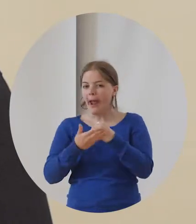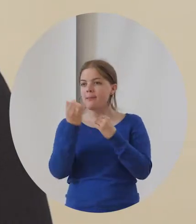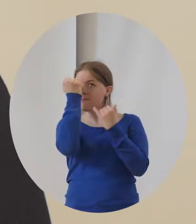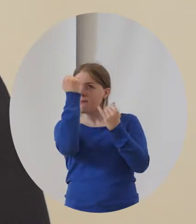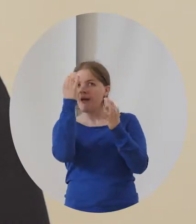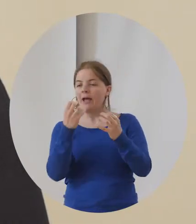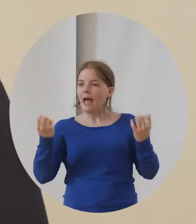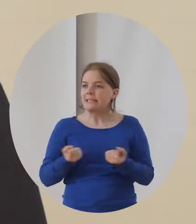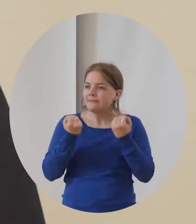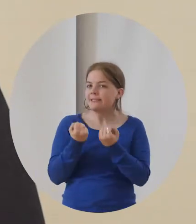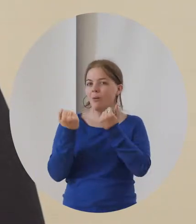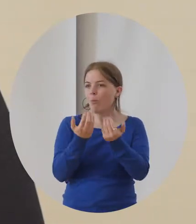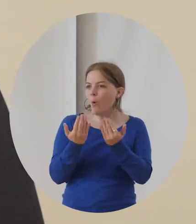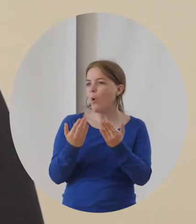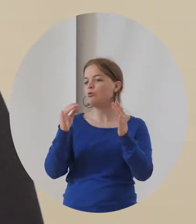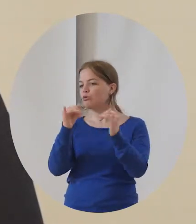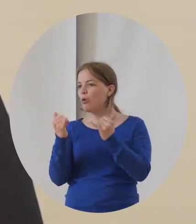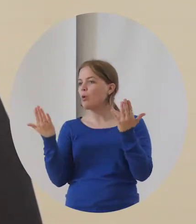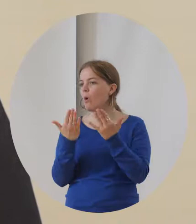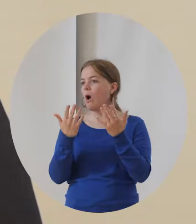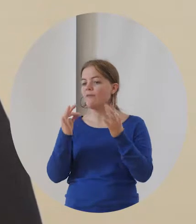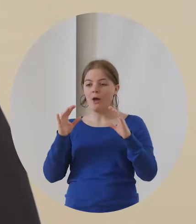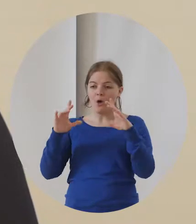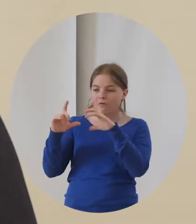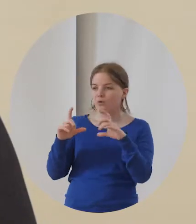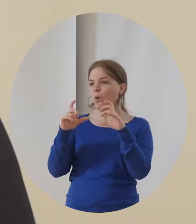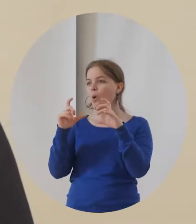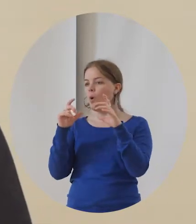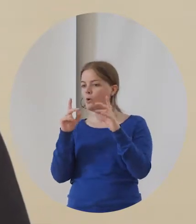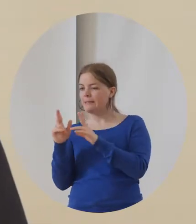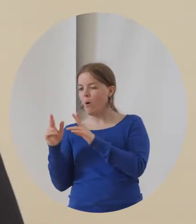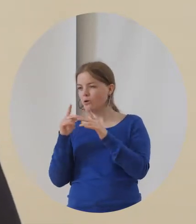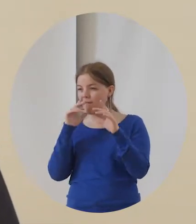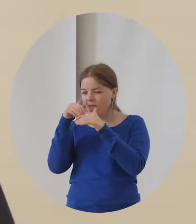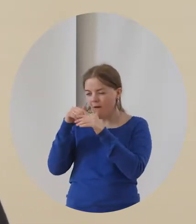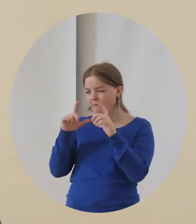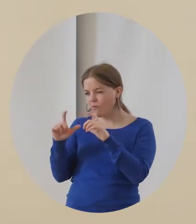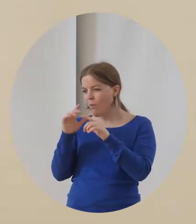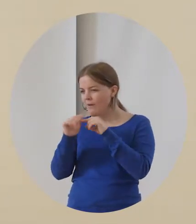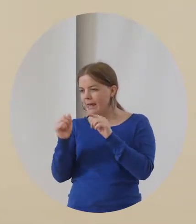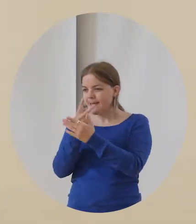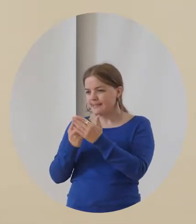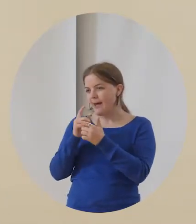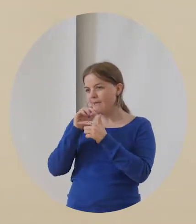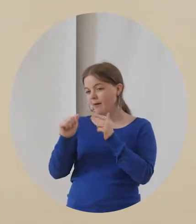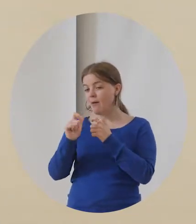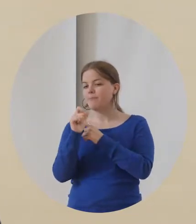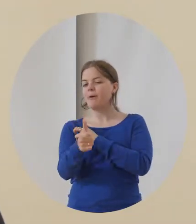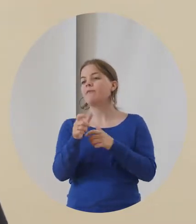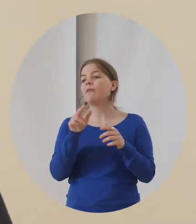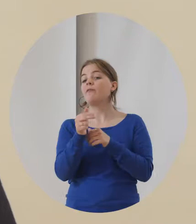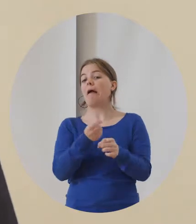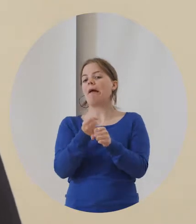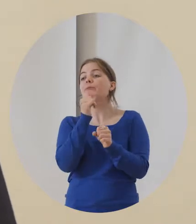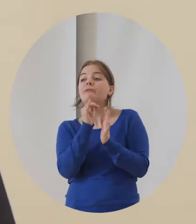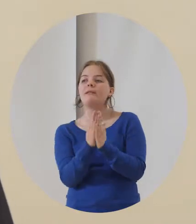jeux. Donc au travers des photos qu'on peut faire en séance, des dessins sont réalisés et c'est en cours. J'ai envie de dire, mais